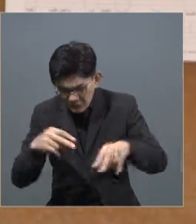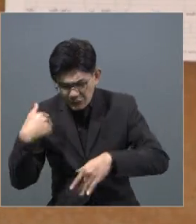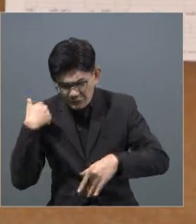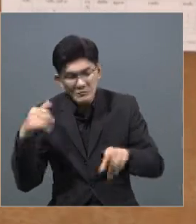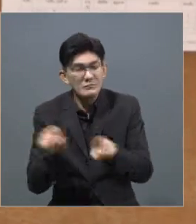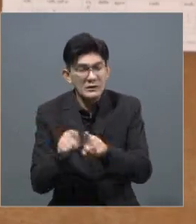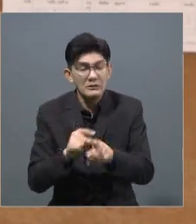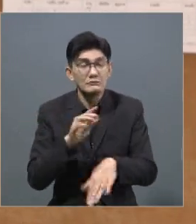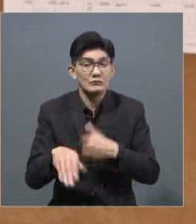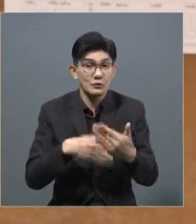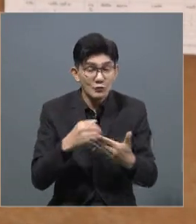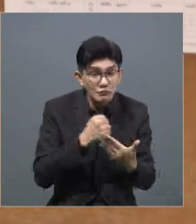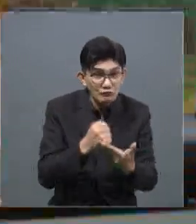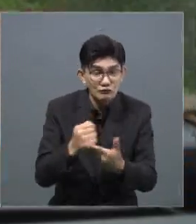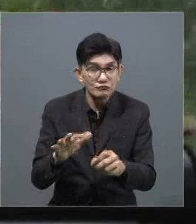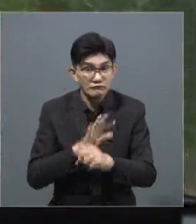ที่นะคะ